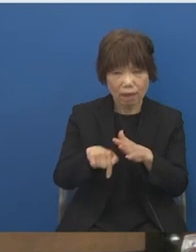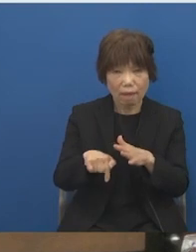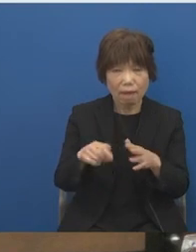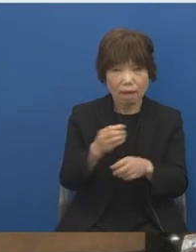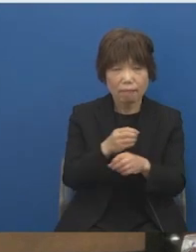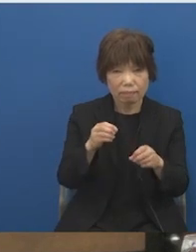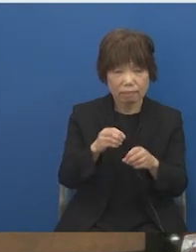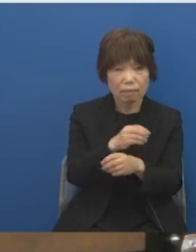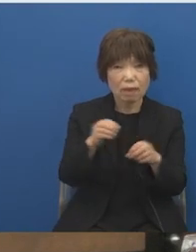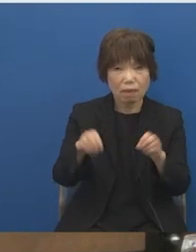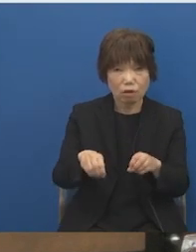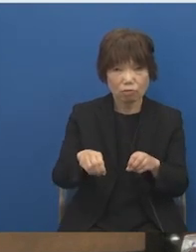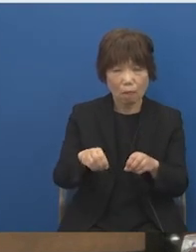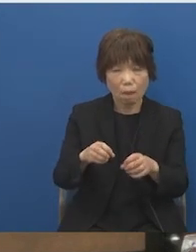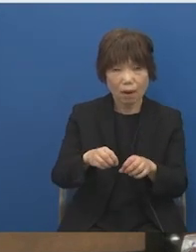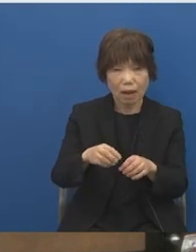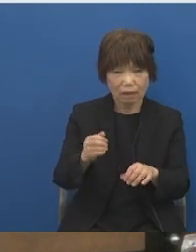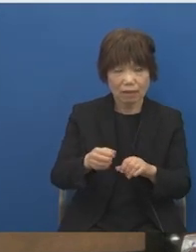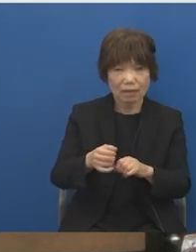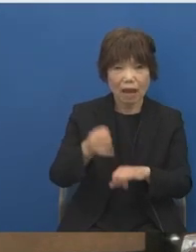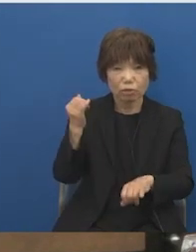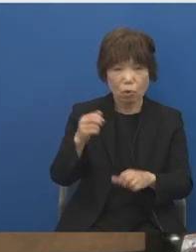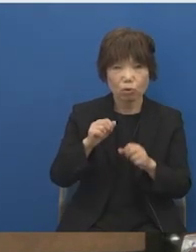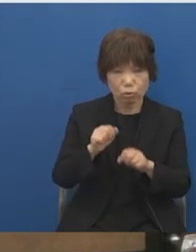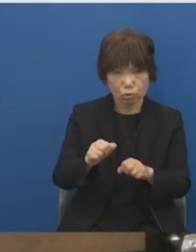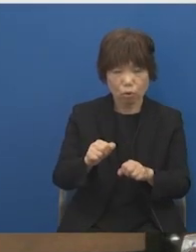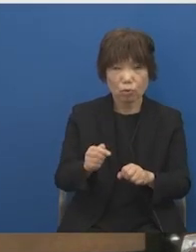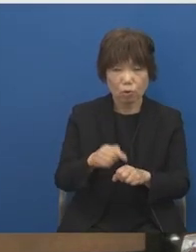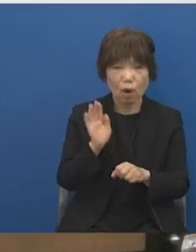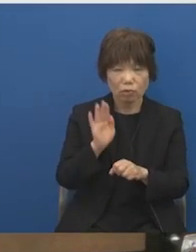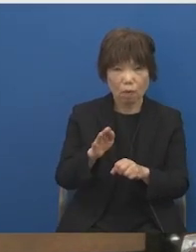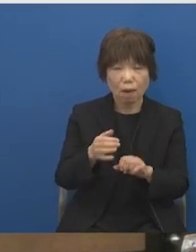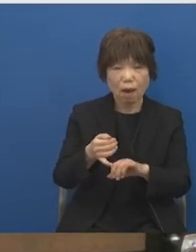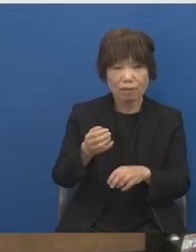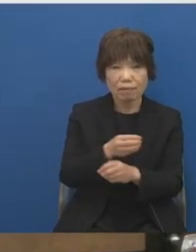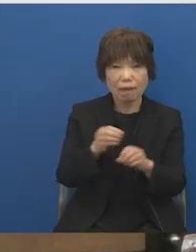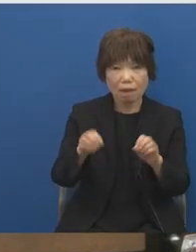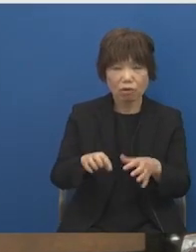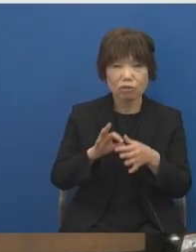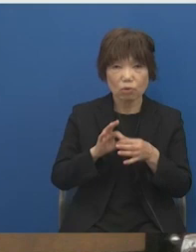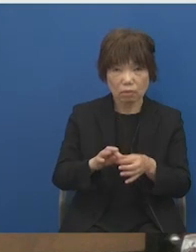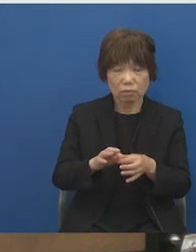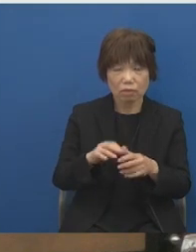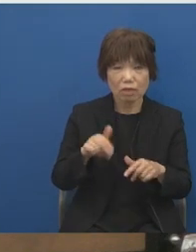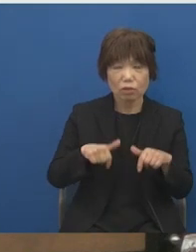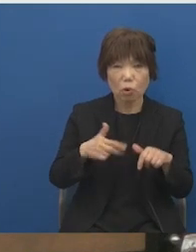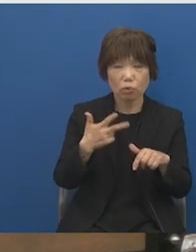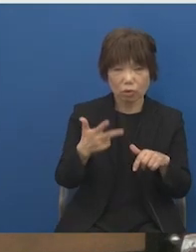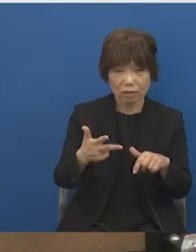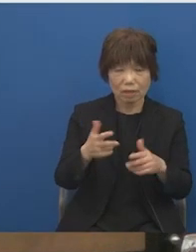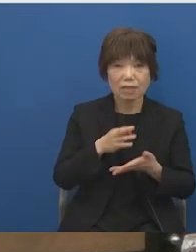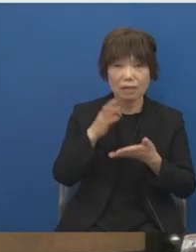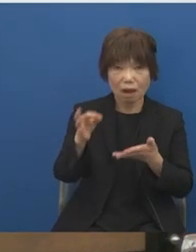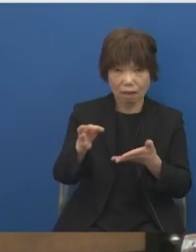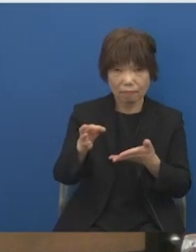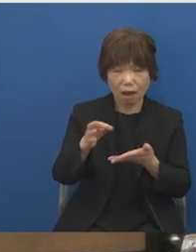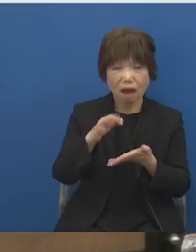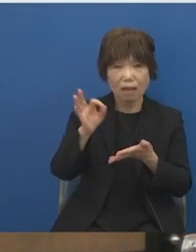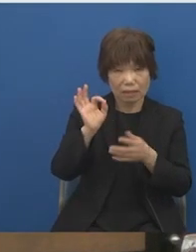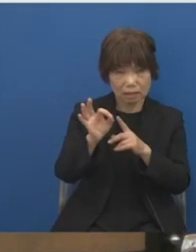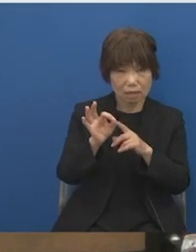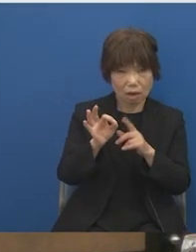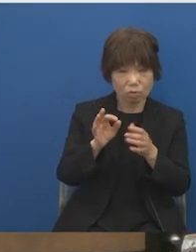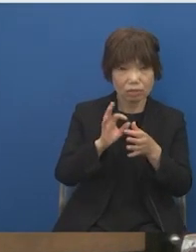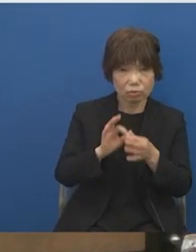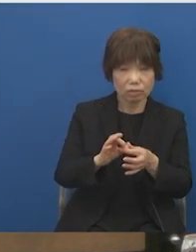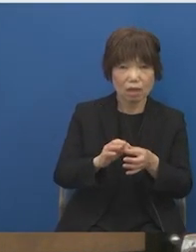除し、その後、同社に対し、本件契約に基づき、本市が支払った契約代金の返還および履行